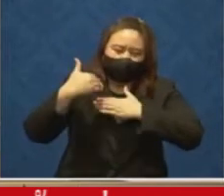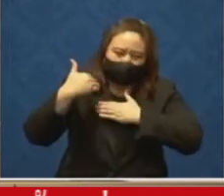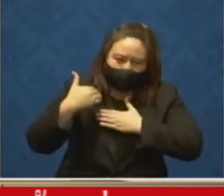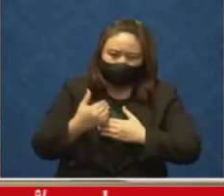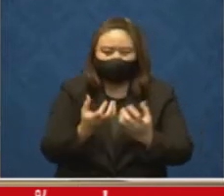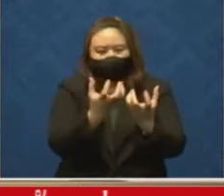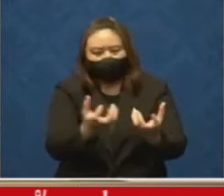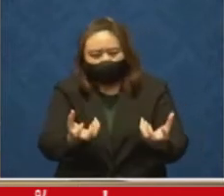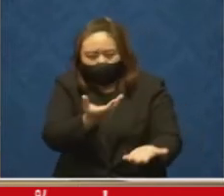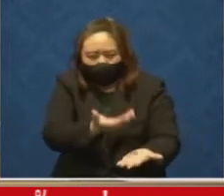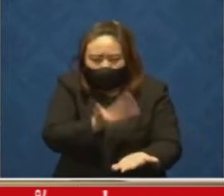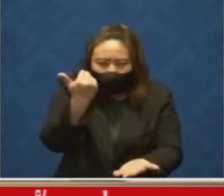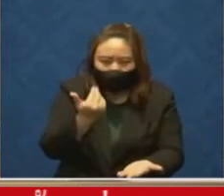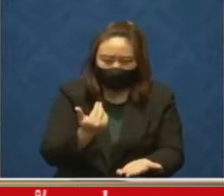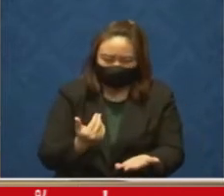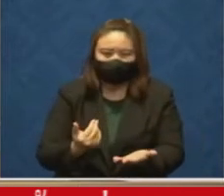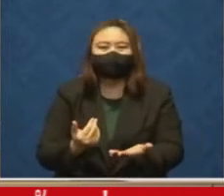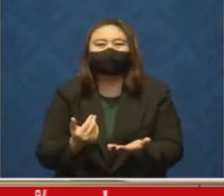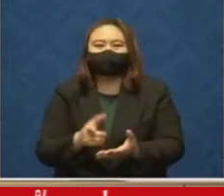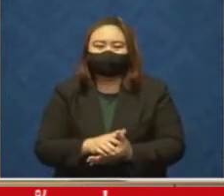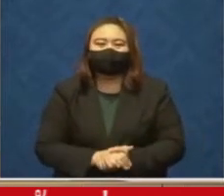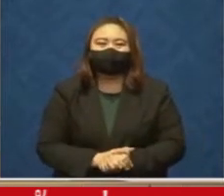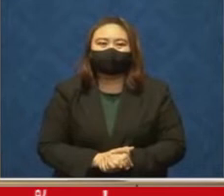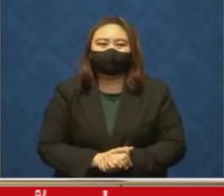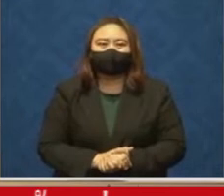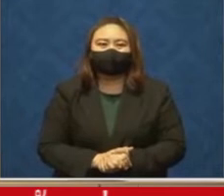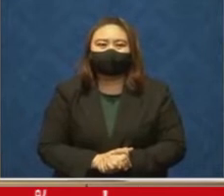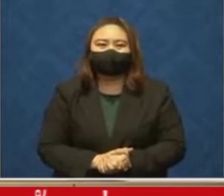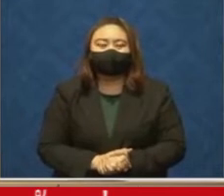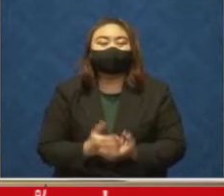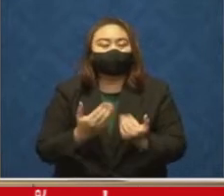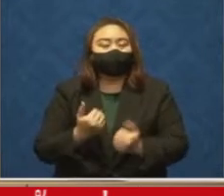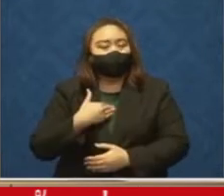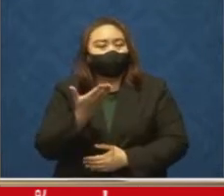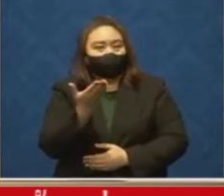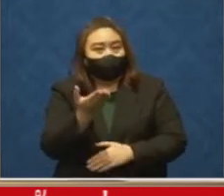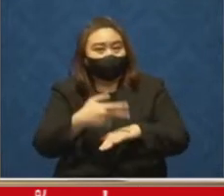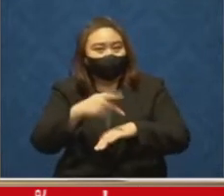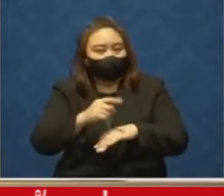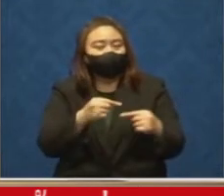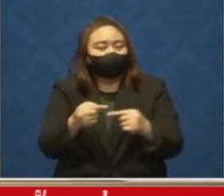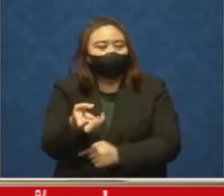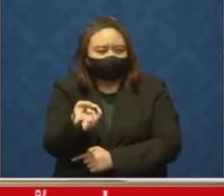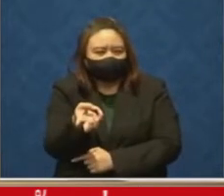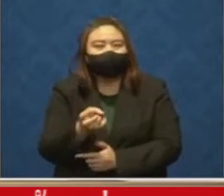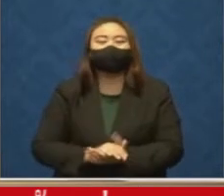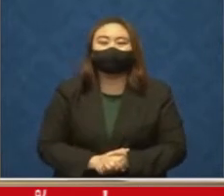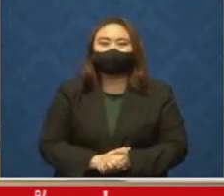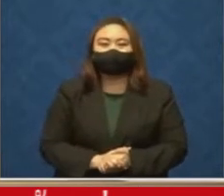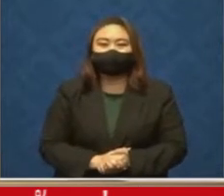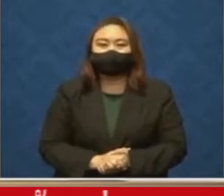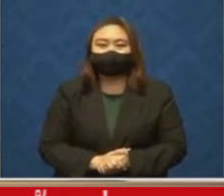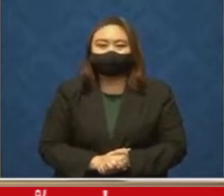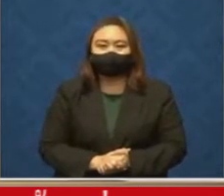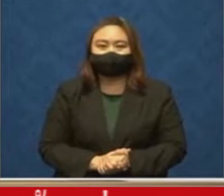พี่น้ปสะชนต้องรับกำตู cas จะต้องแพง pp ค้าหนุนหังจริๆครับผมขออนญาท่ประcop radio ไปอีก